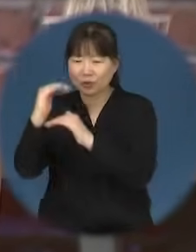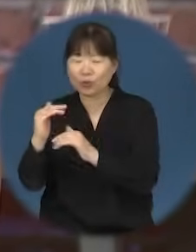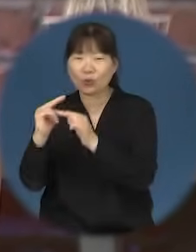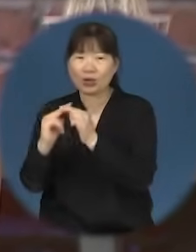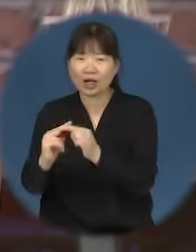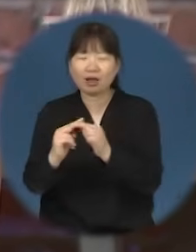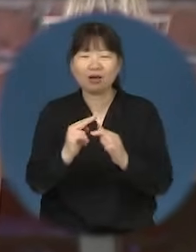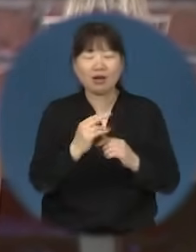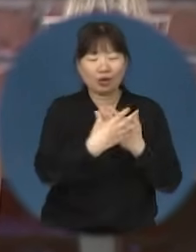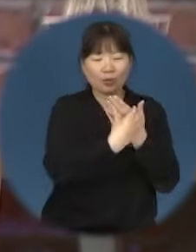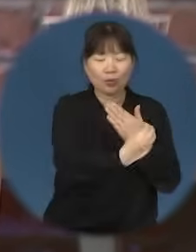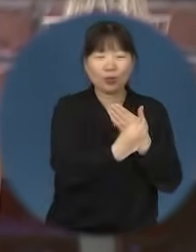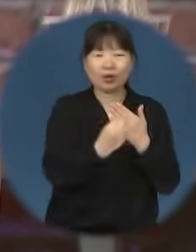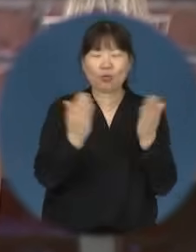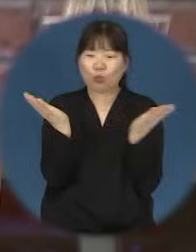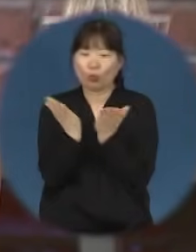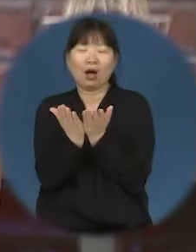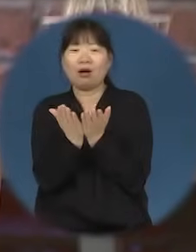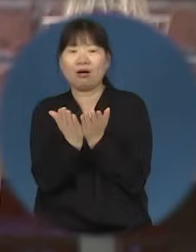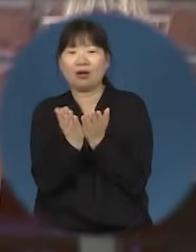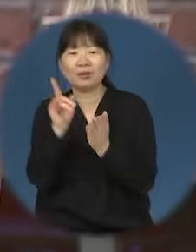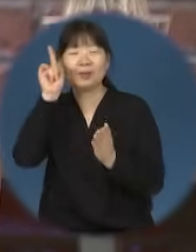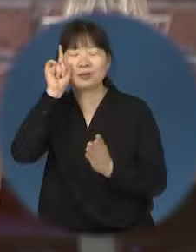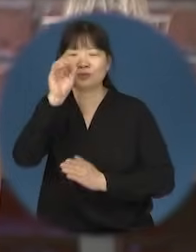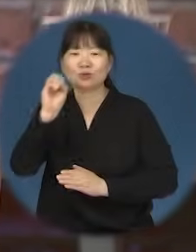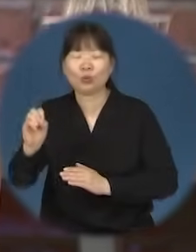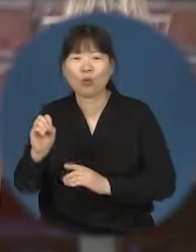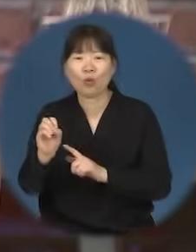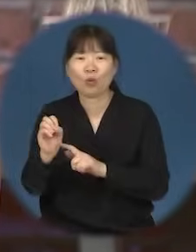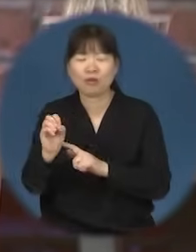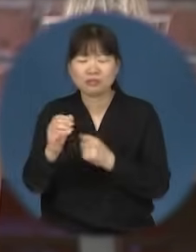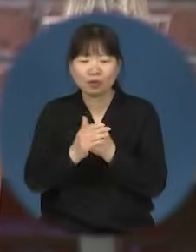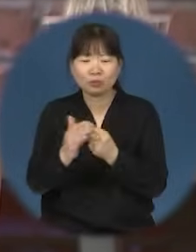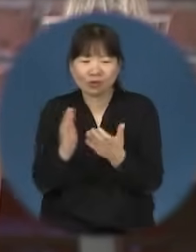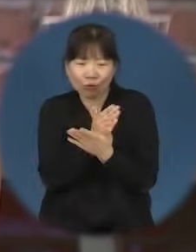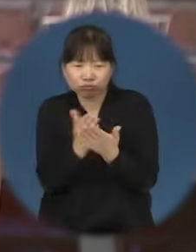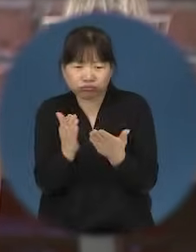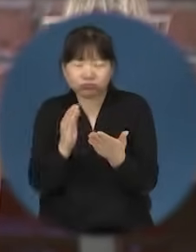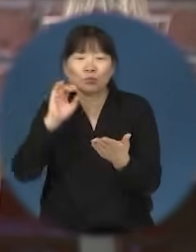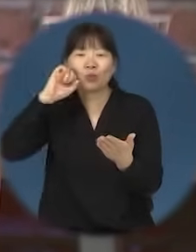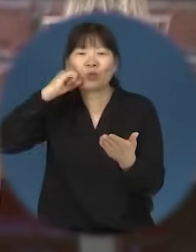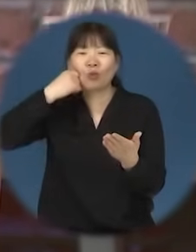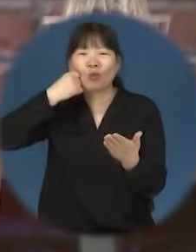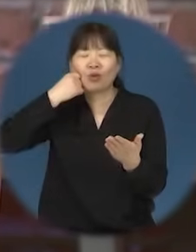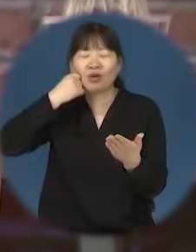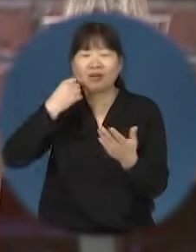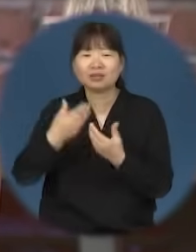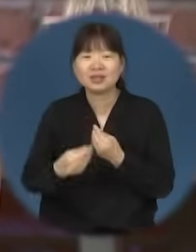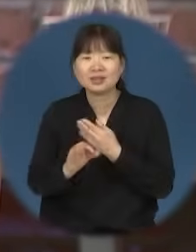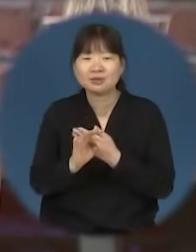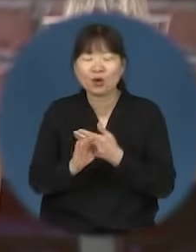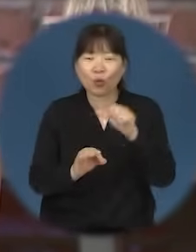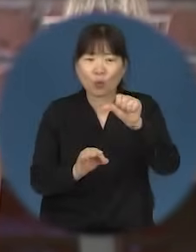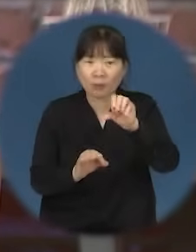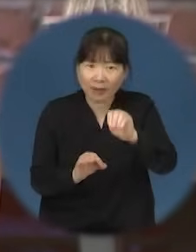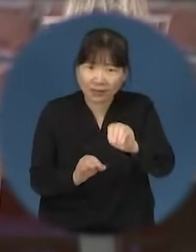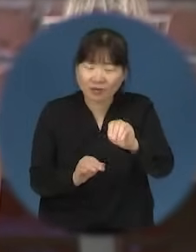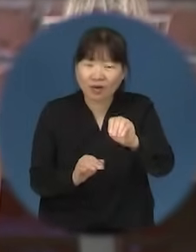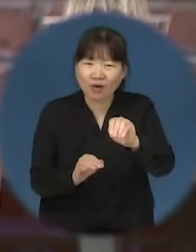완전히 똑같은 거예요. 예, 예. 예. 서로 이제 이게 구분이 안 되는 거죠. 예. 그래서 예를 들어서 5만